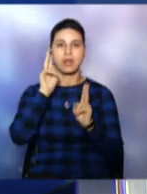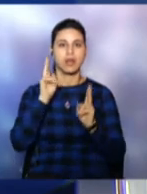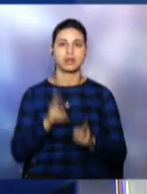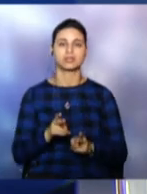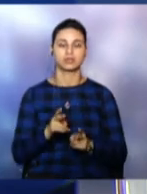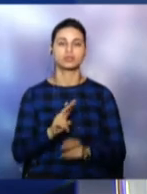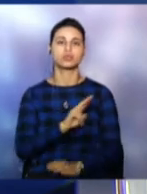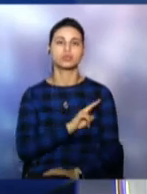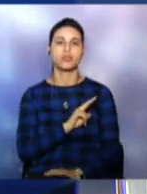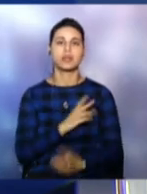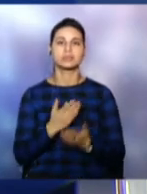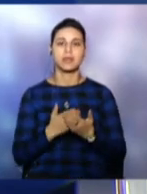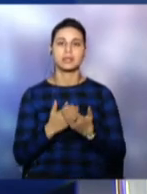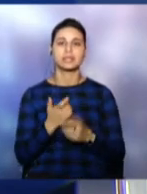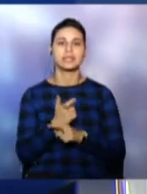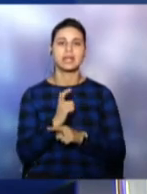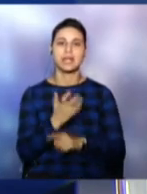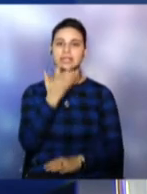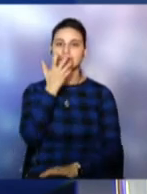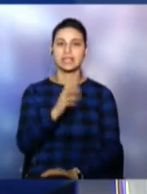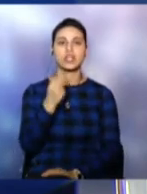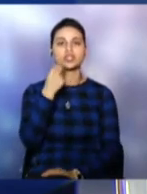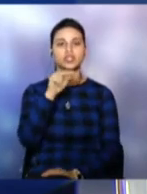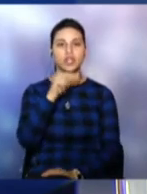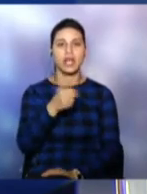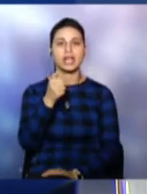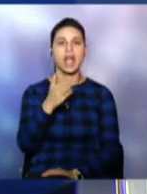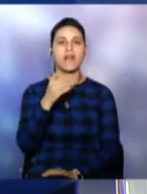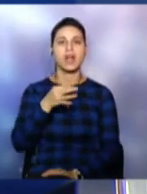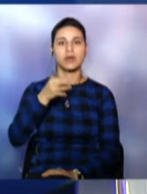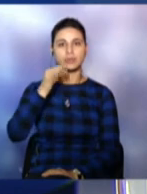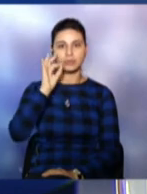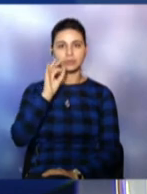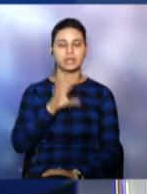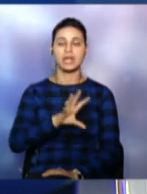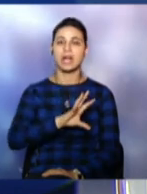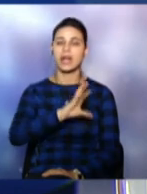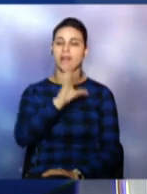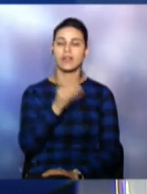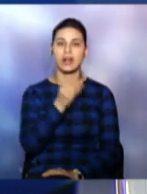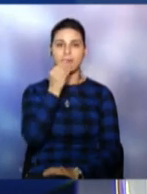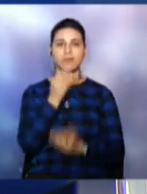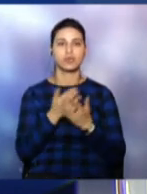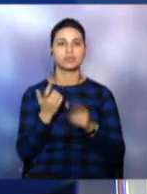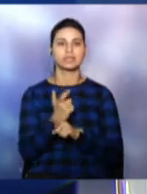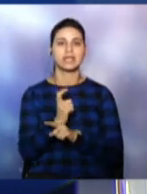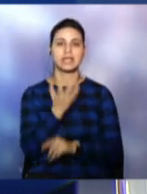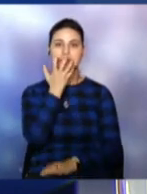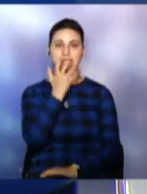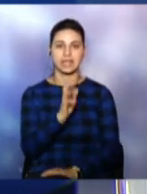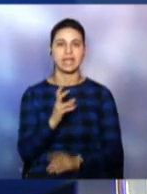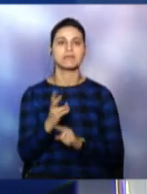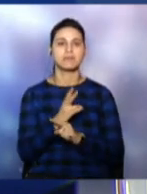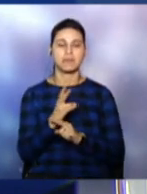გაუცნობიერებლად უყვარს მაგალითად უკიდურესად ცხელი ჩაის ან ყავის მირთმევა. ყველა პროდუქტი ძალიან ცხელი